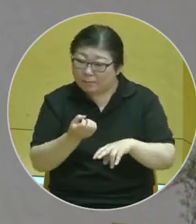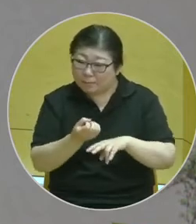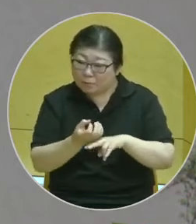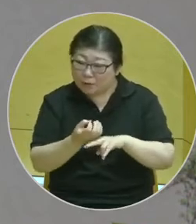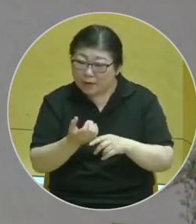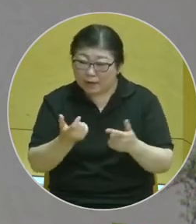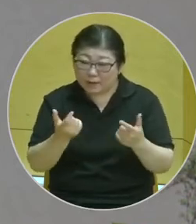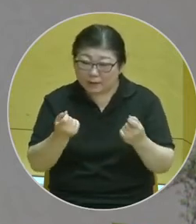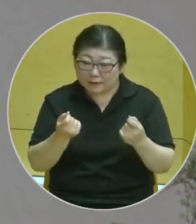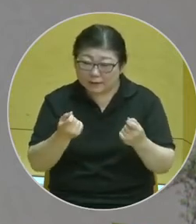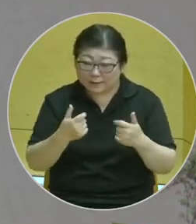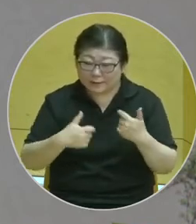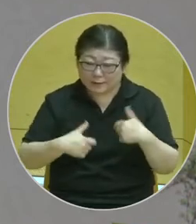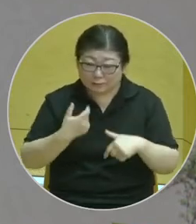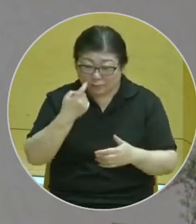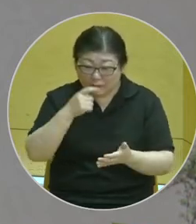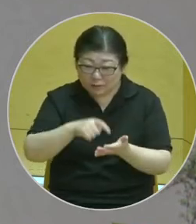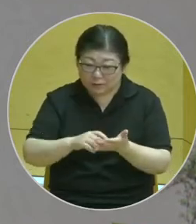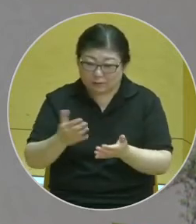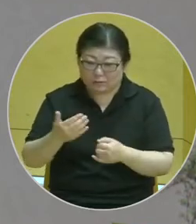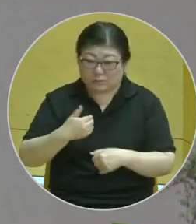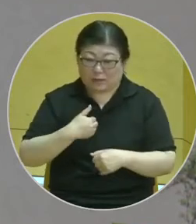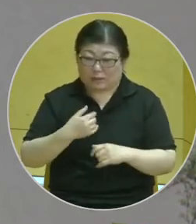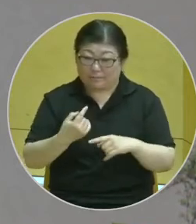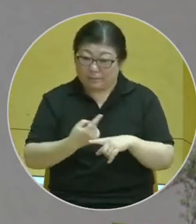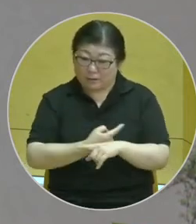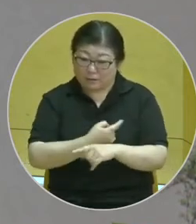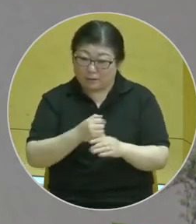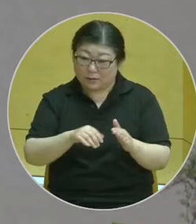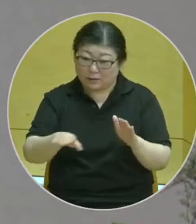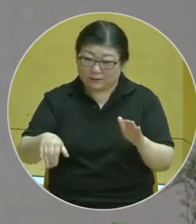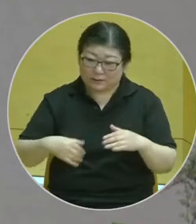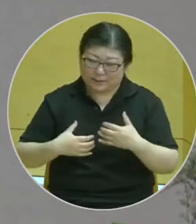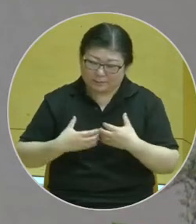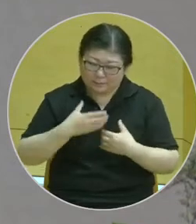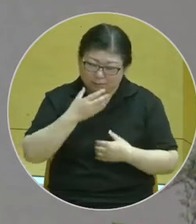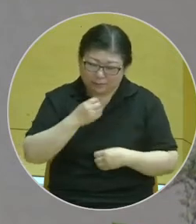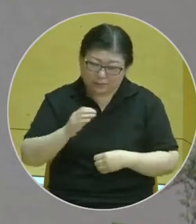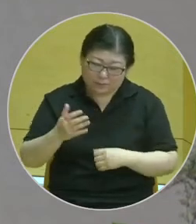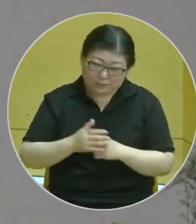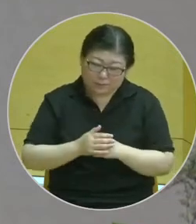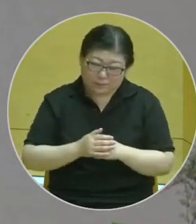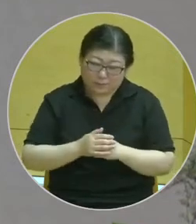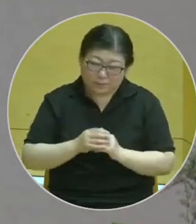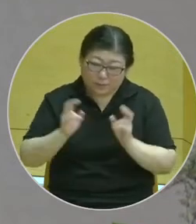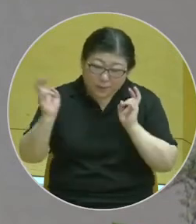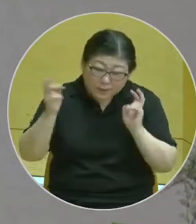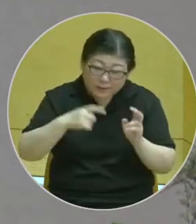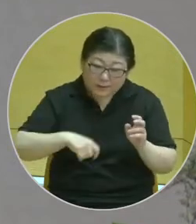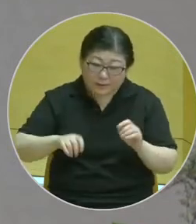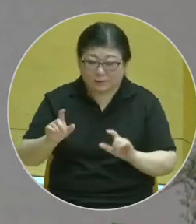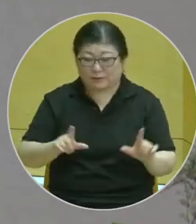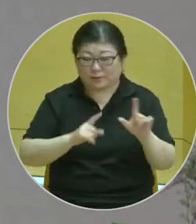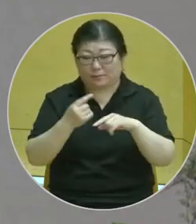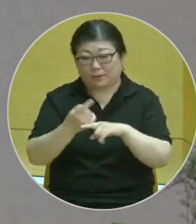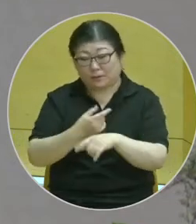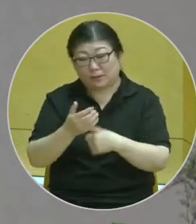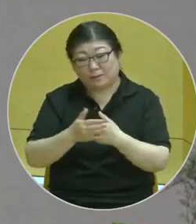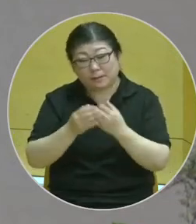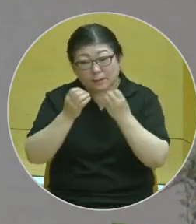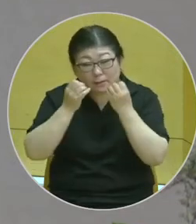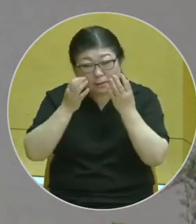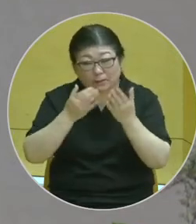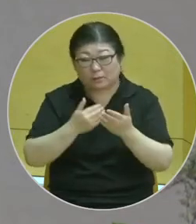발견하는 겁니다 내가 닦아 꿔 집니다 가정의 행복해집니다 직장 생활 속에서 삶이 달라지니까 새로워지는 것을 경험하게